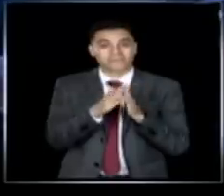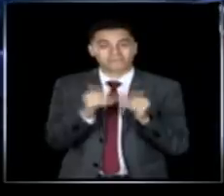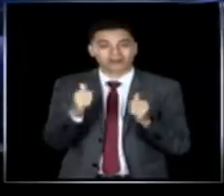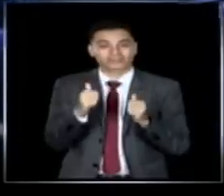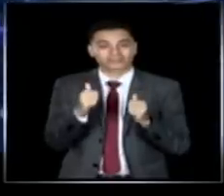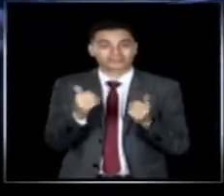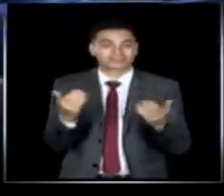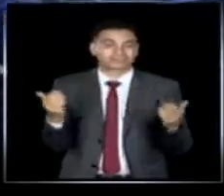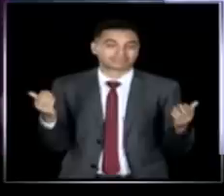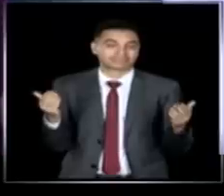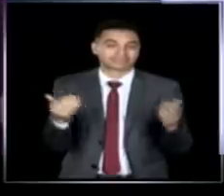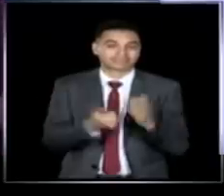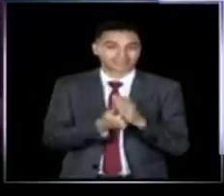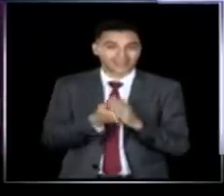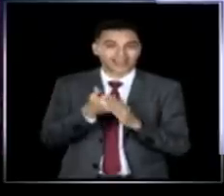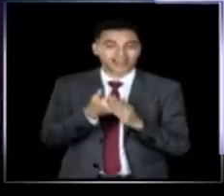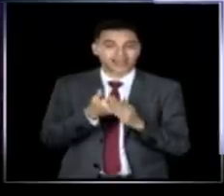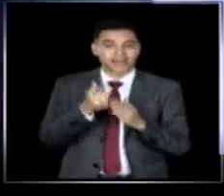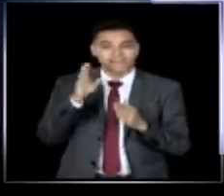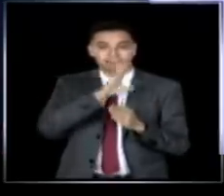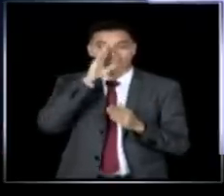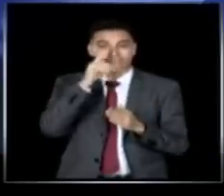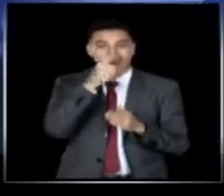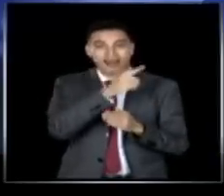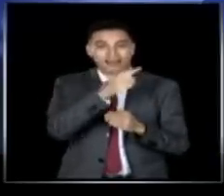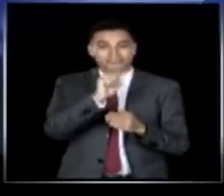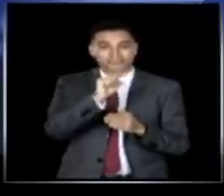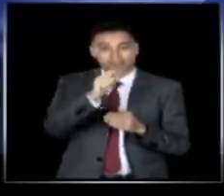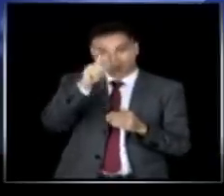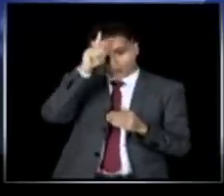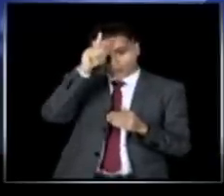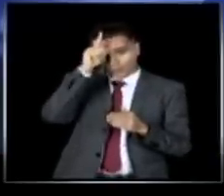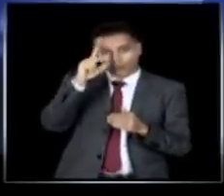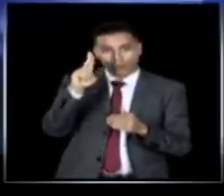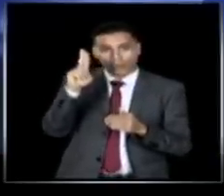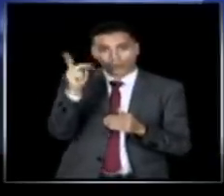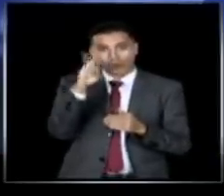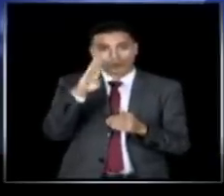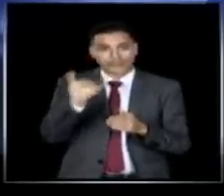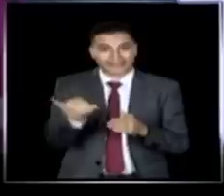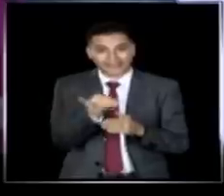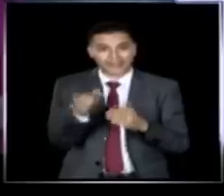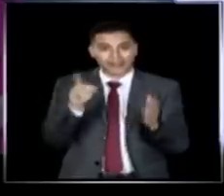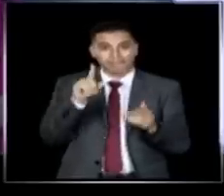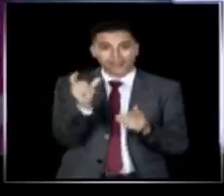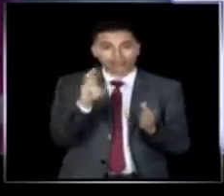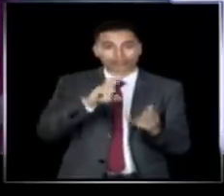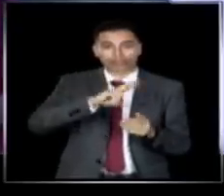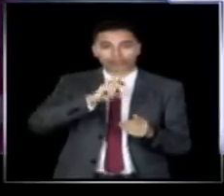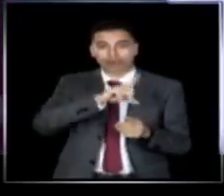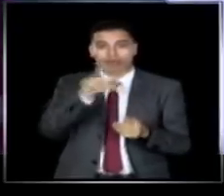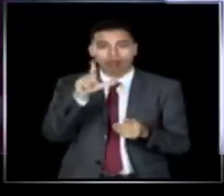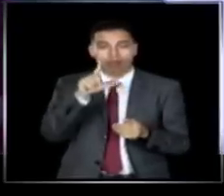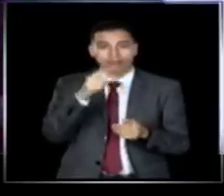الأمير تركي ابن طلال من أسبوع في الأردن قال لي شباب مصر يفرح ويشرف، وقالها لي مش